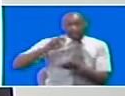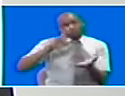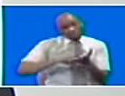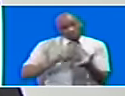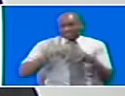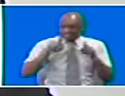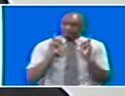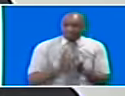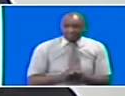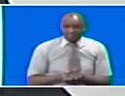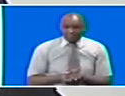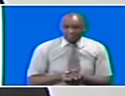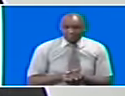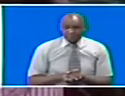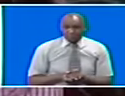kujisajili.